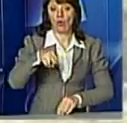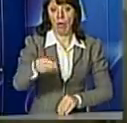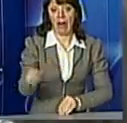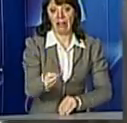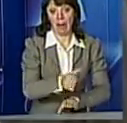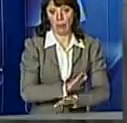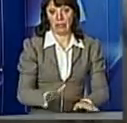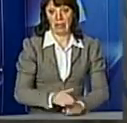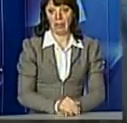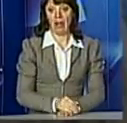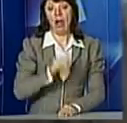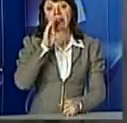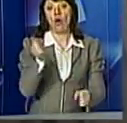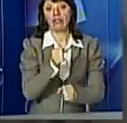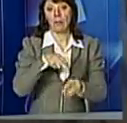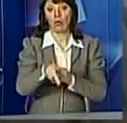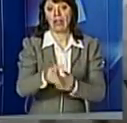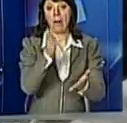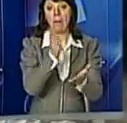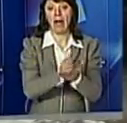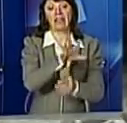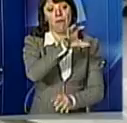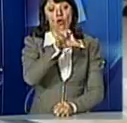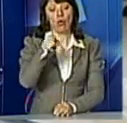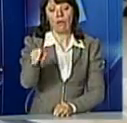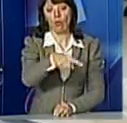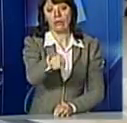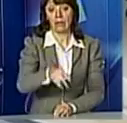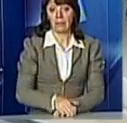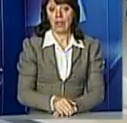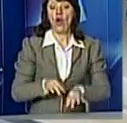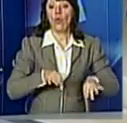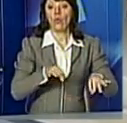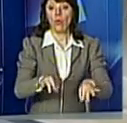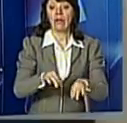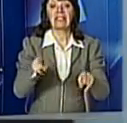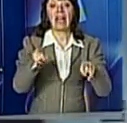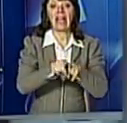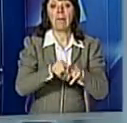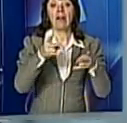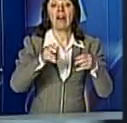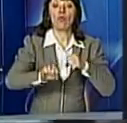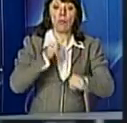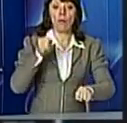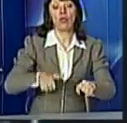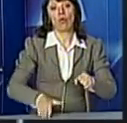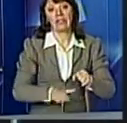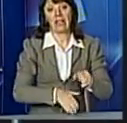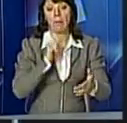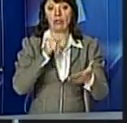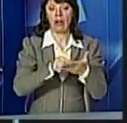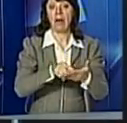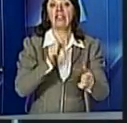посипані от годі пройти Ви маєте дорожку і фотографуйтесь переломи рук та вивихідніх із такими травмами найчастіше потрапляють у